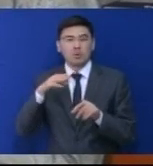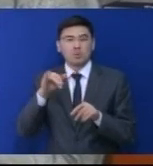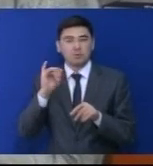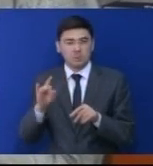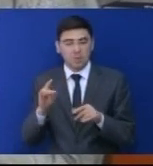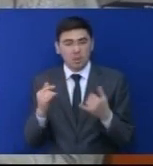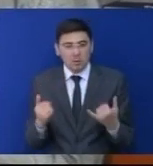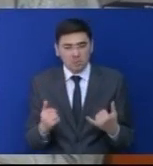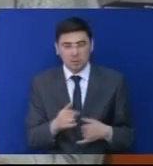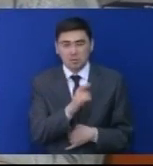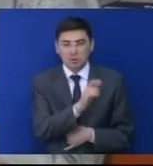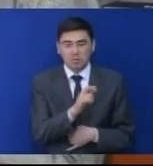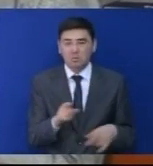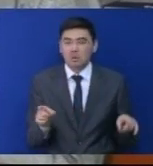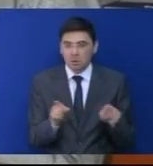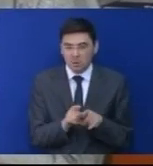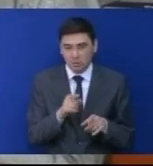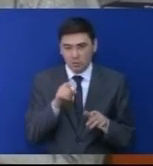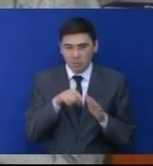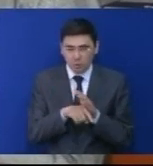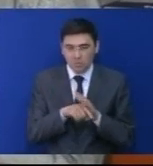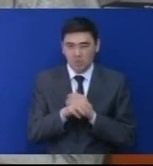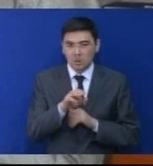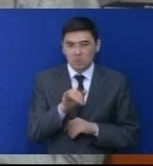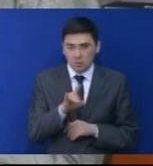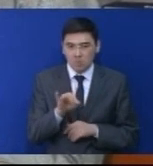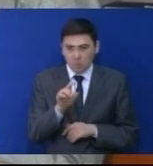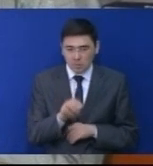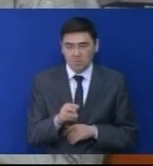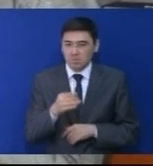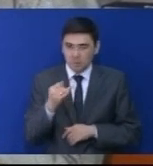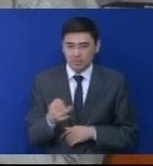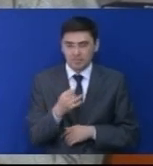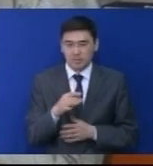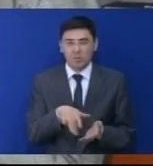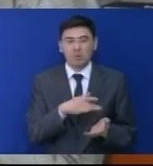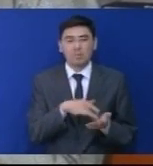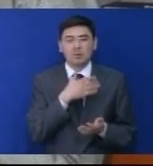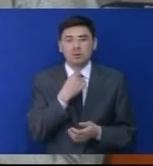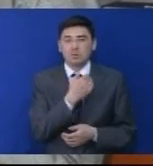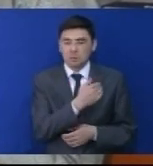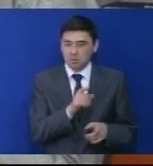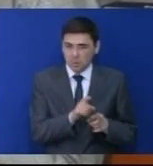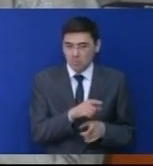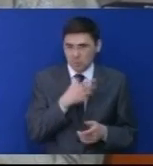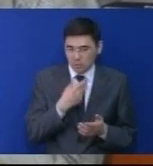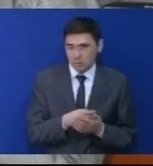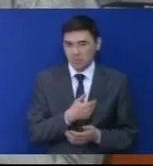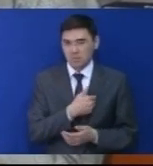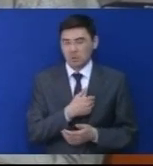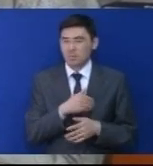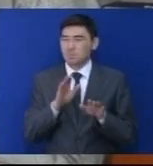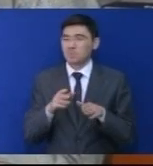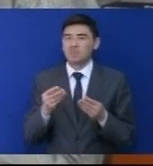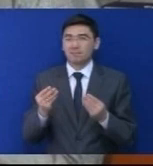қазір жұртшылықты ішкі туризм қызықтырады. Яғни Семей қаласының өзінде қалалықтардың қызығушылығын тудыратын жаңадан